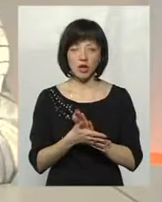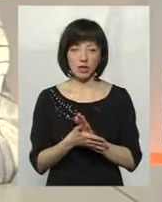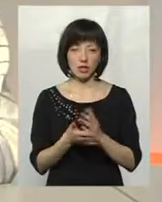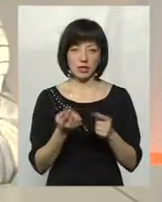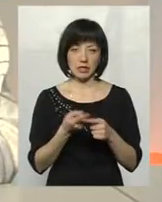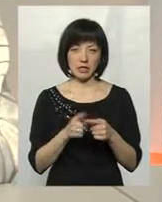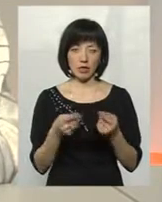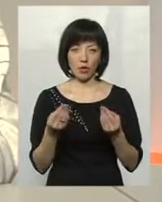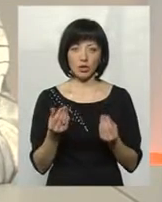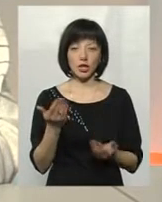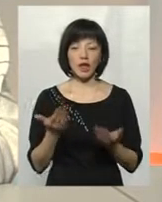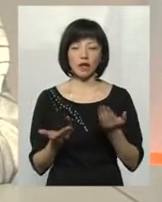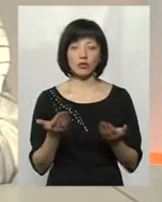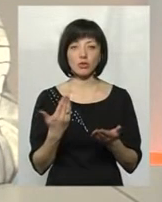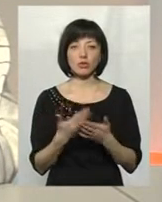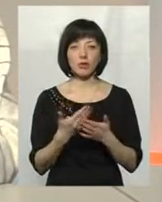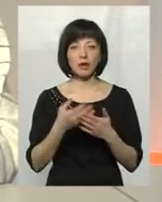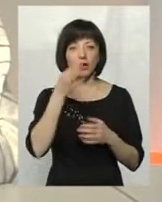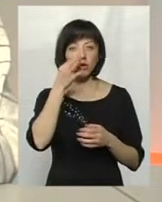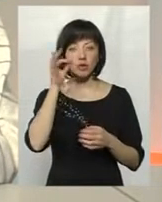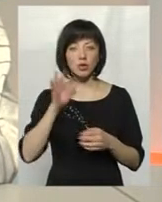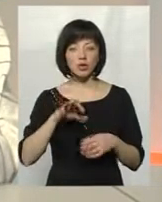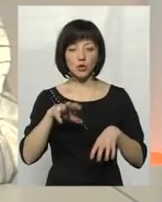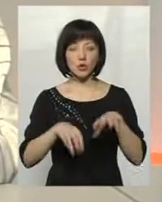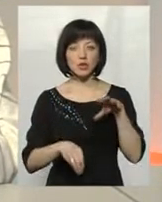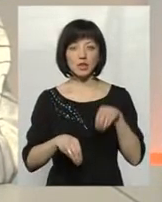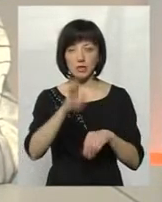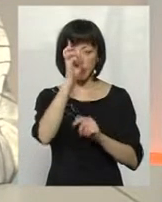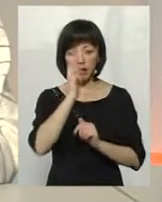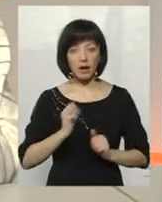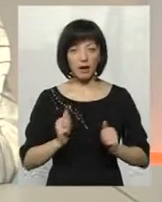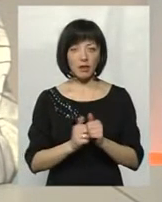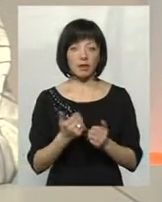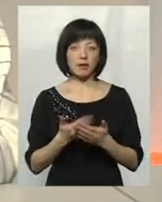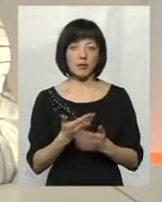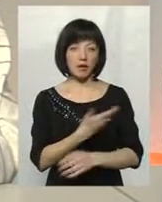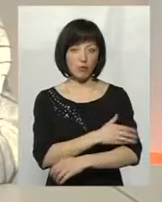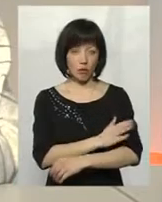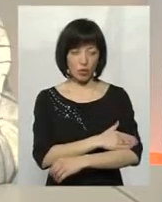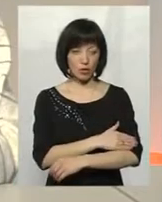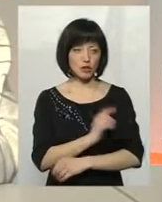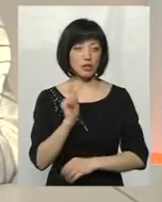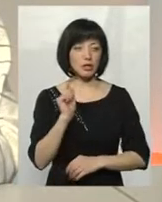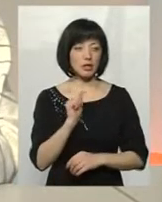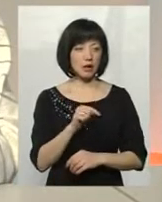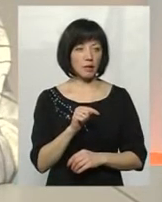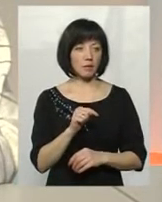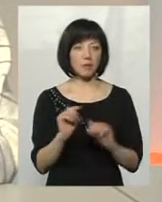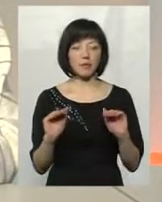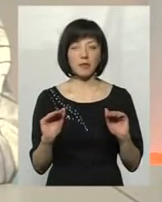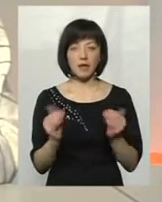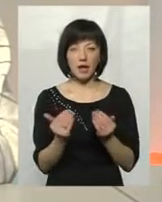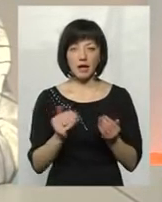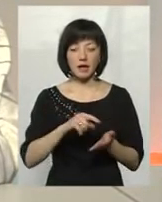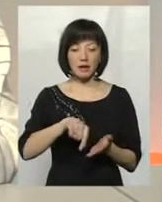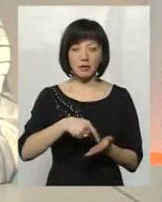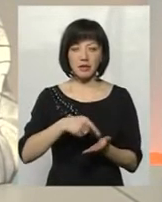кошти. Якщо ми візьмемо досвід сусідніх країн, наприклад, там в Польщі, там в маленьких